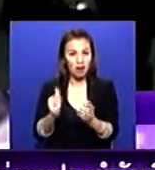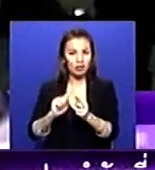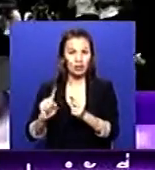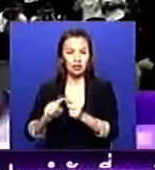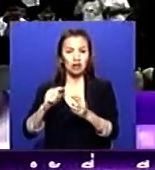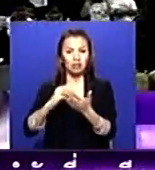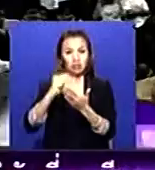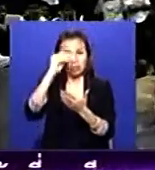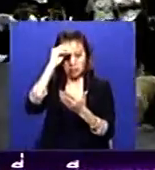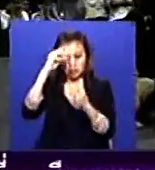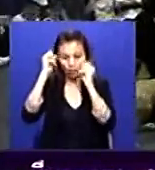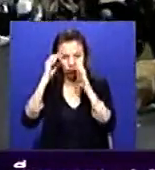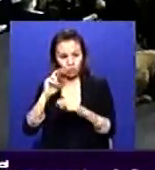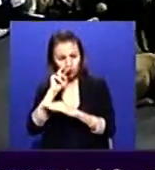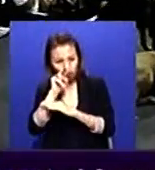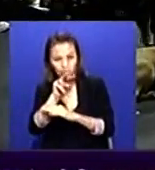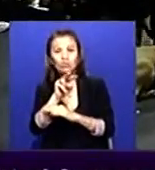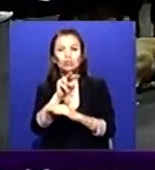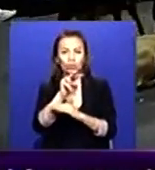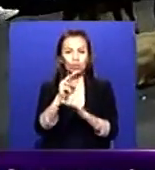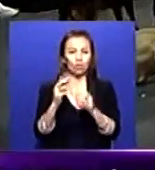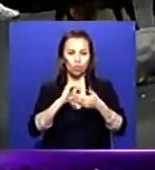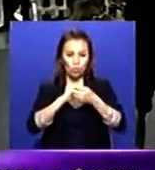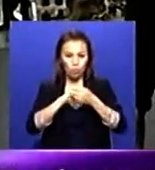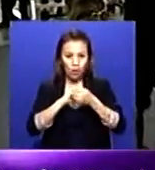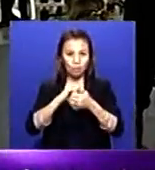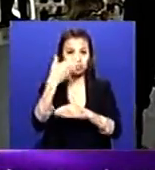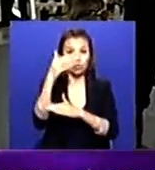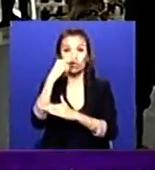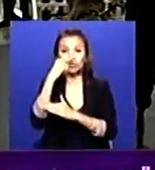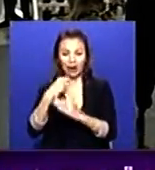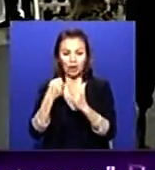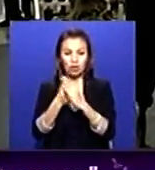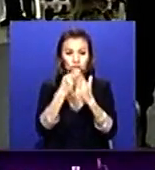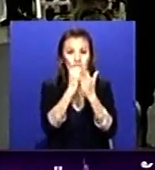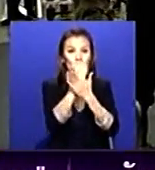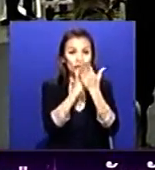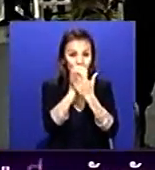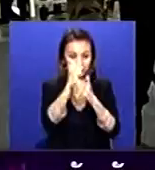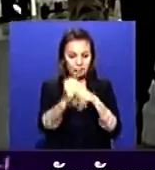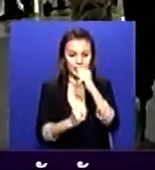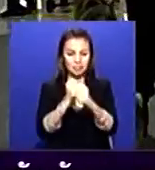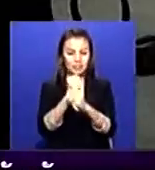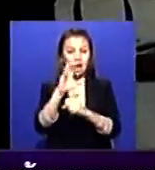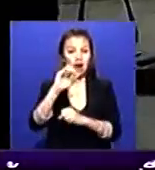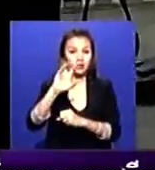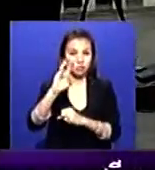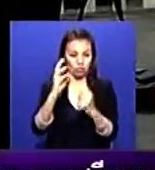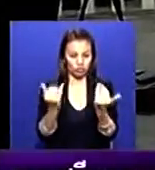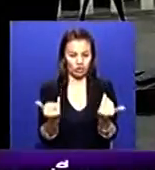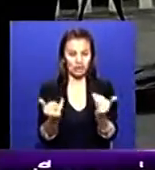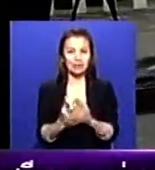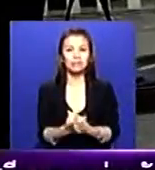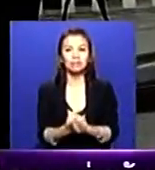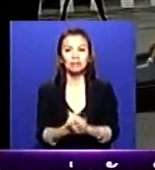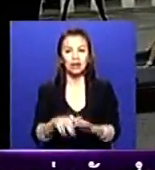และครูที่มาร่วมกิจกรรมในงานรวมพลังคนแดสู้ภัยยาเสพติดปี2556เป็นจำนวนมากนอกจ